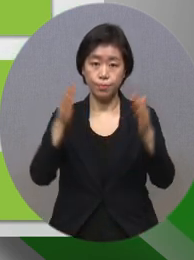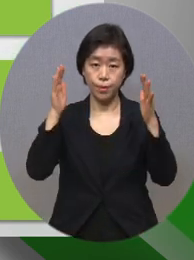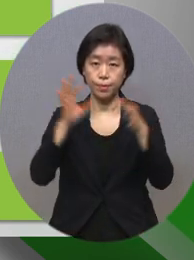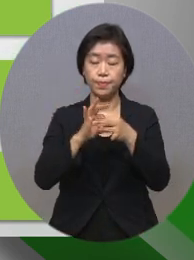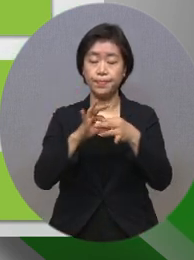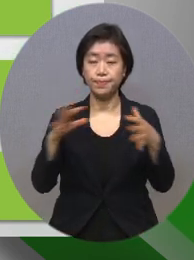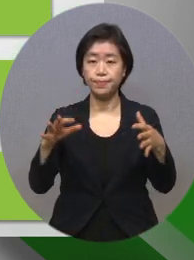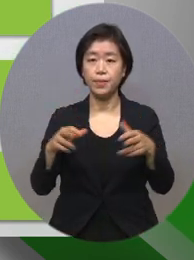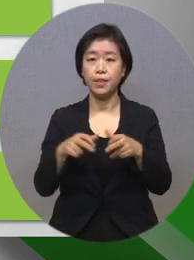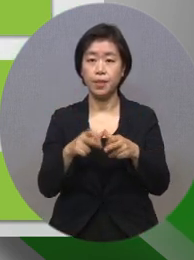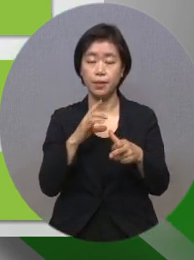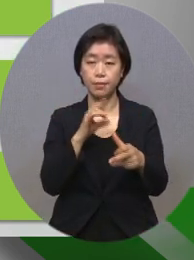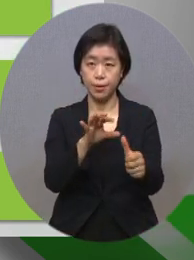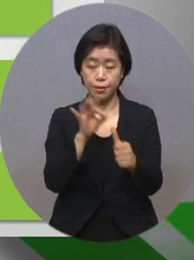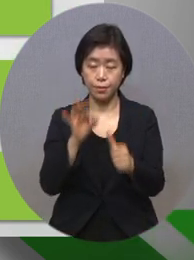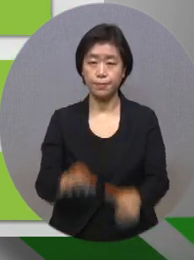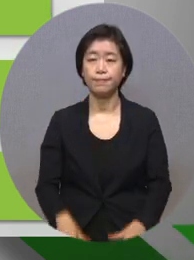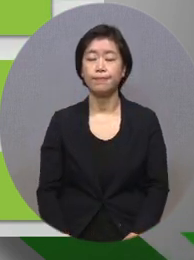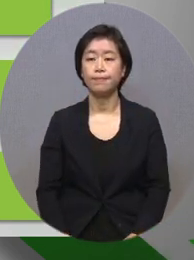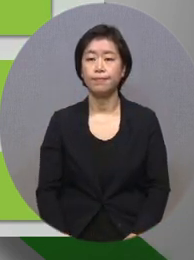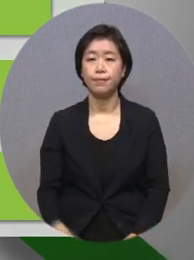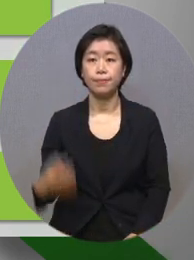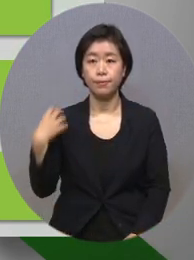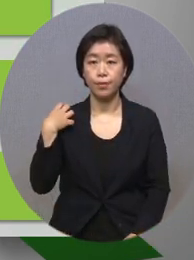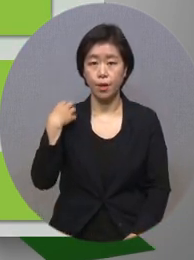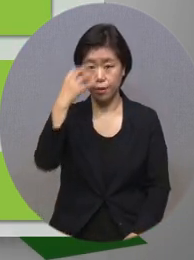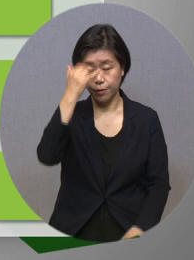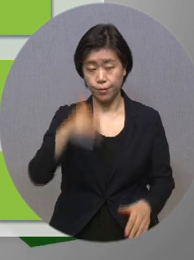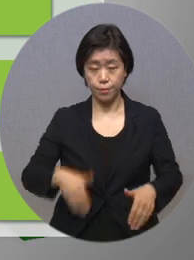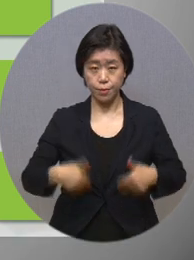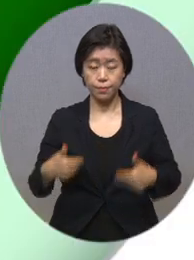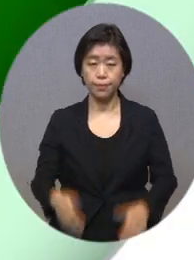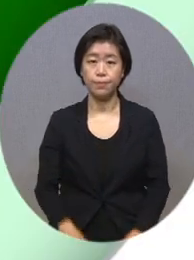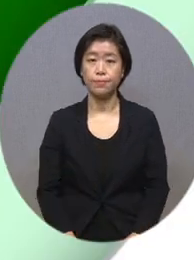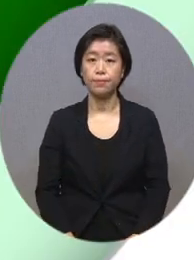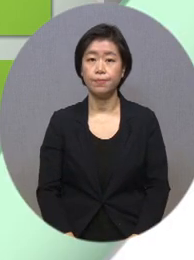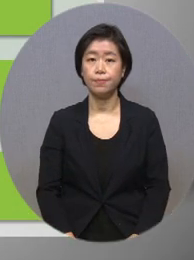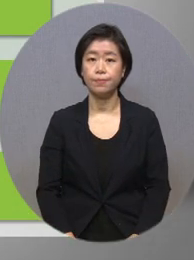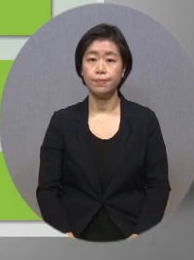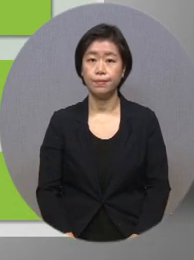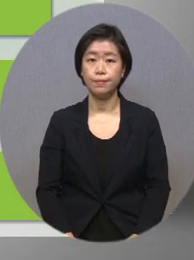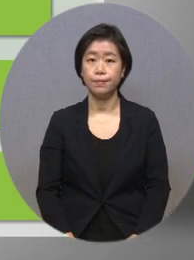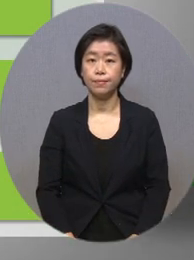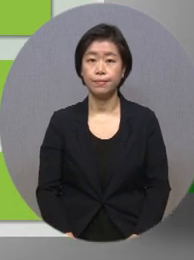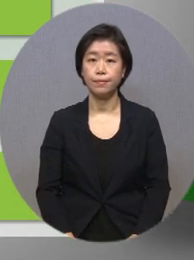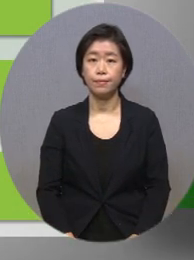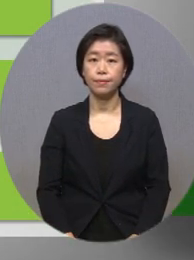채용합니다. 장애인만 채용하며 담당지사는 충남지사입니다.